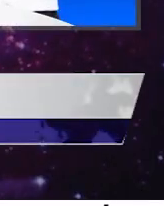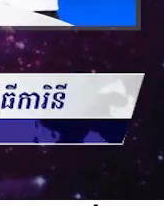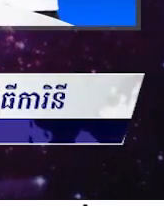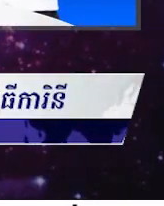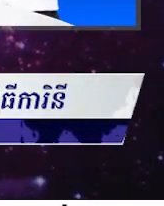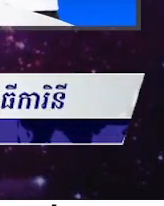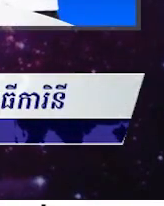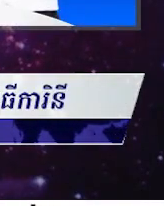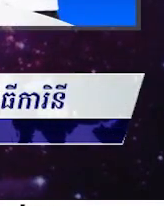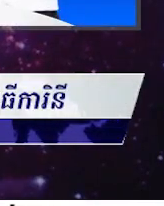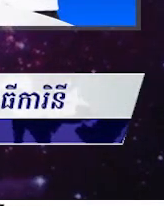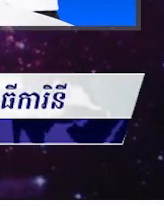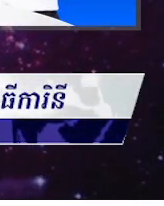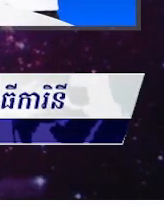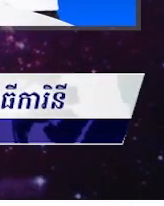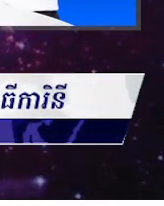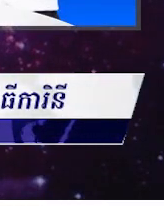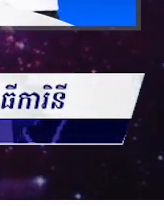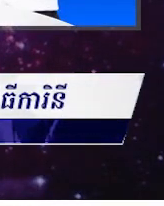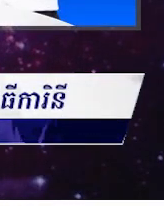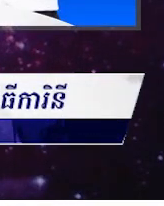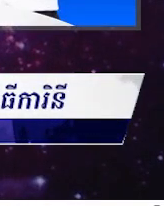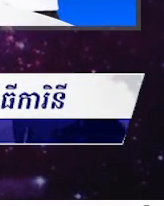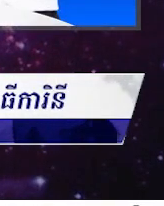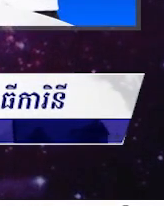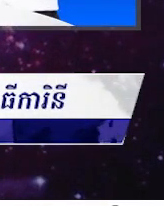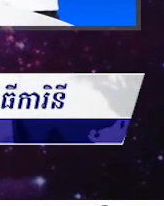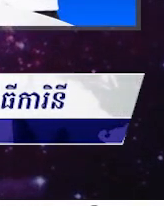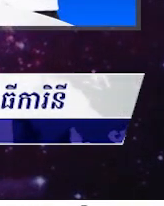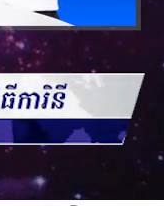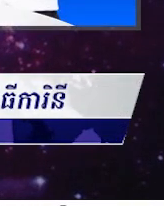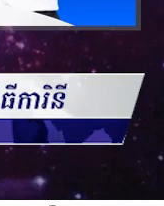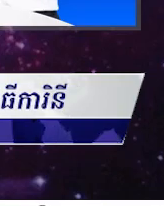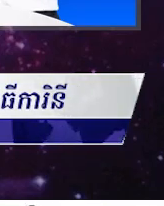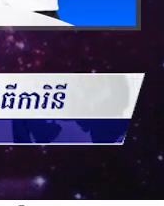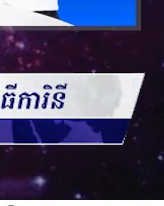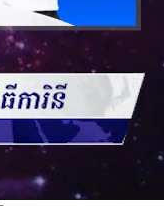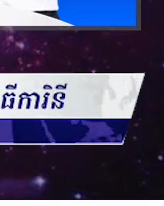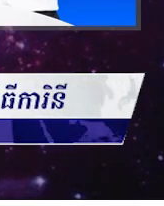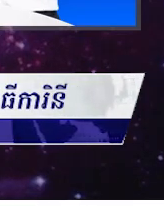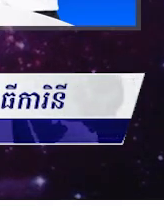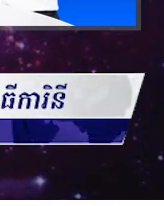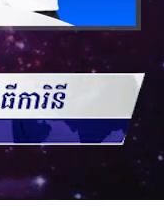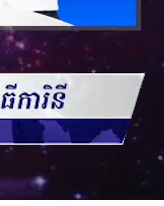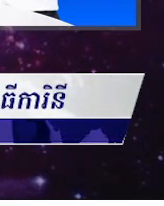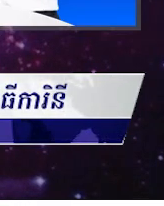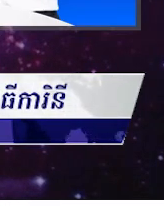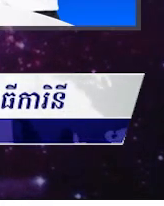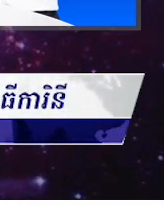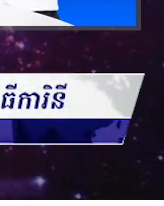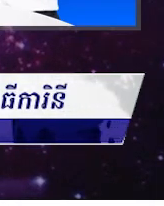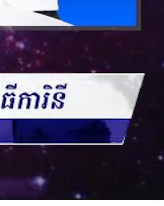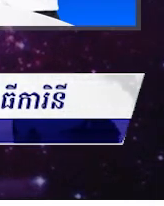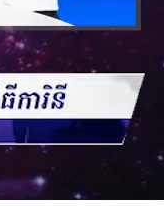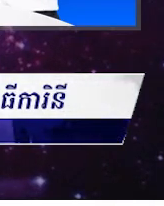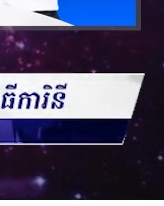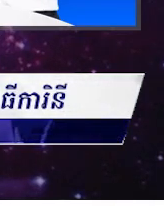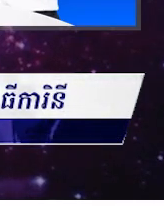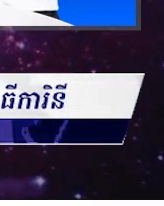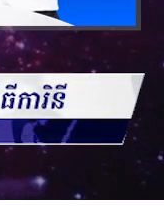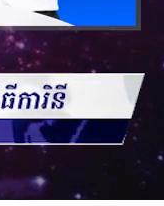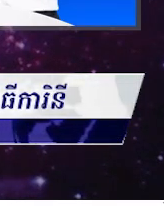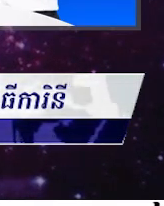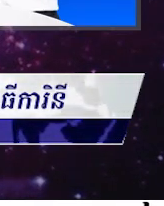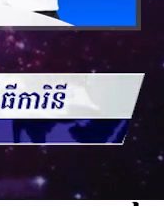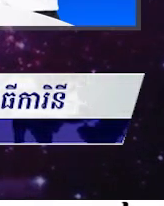ទស្សនិកជនជាទីមេត្រីបន្ទាប់ពីប្រកាសដល់លោកជាផ្លូវការកាលពីថ្ងៃទី7ខែមករាឆ្នាំ2020ផ្លាកលេខពិសេសផ្ទាល់ខ្លួនលក់បាន42